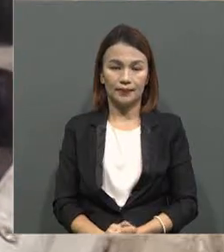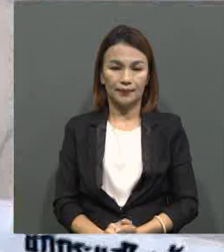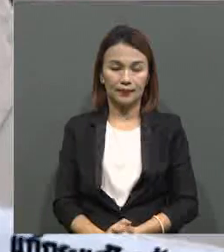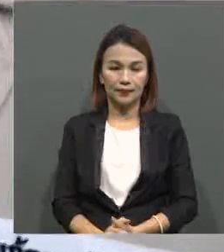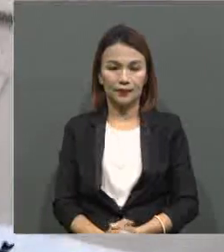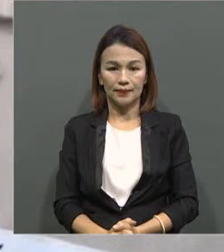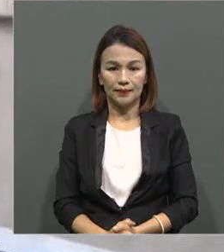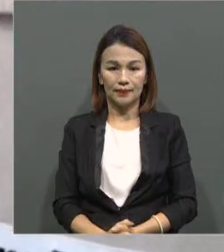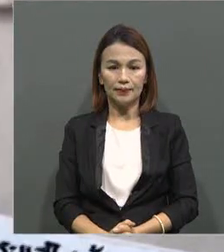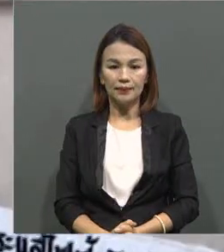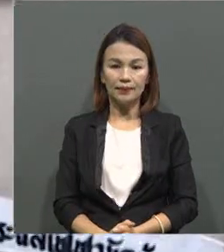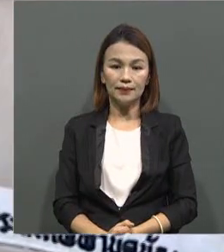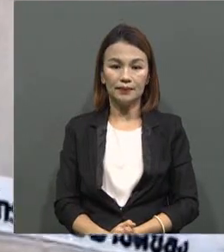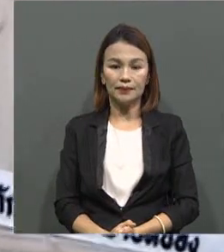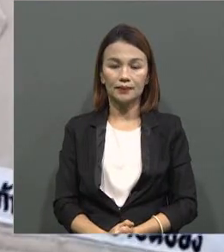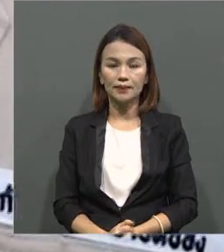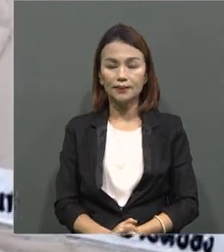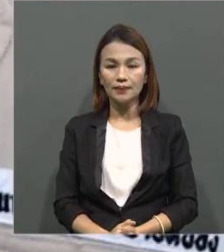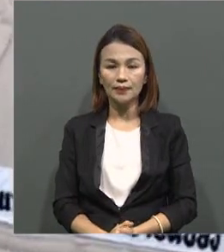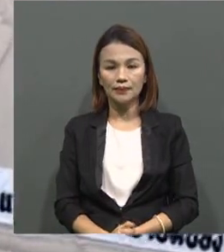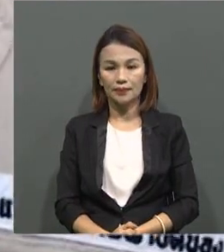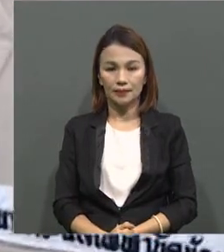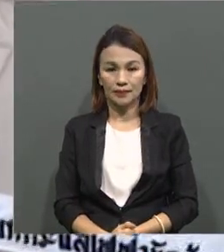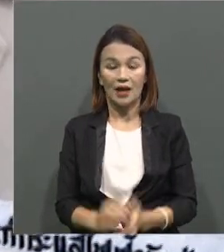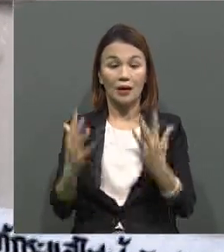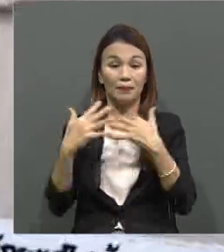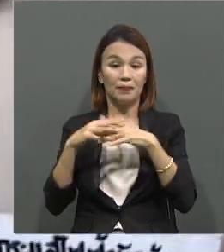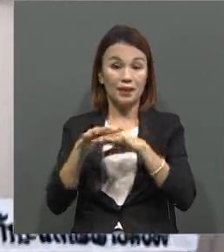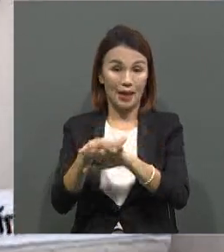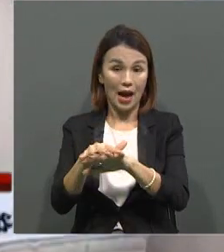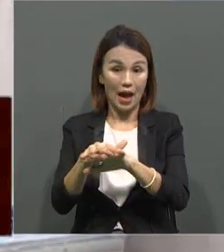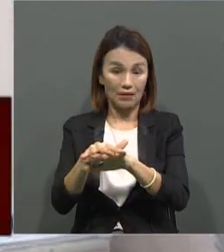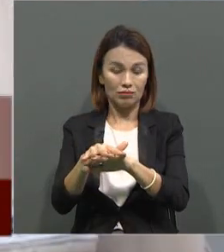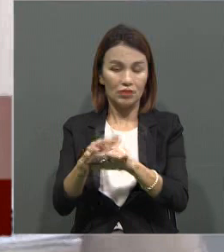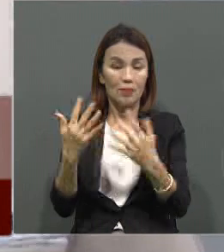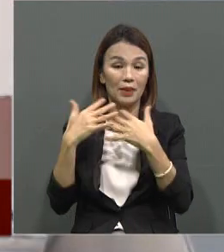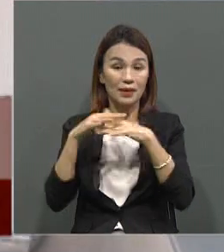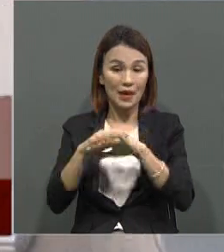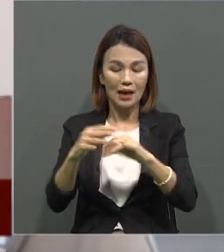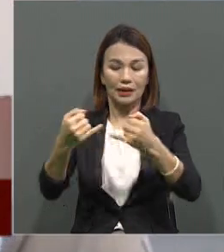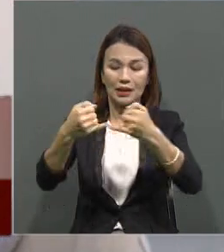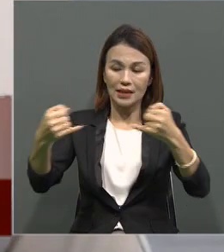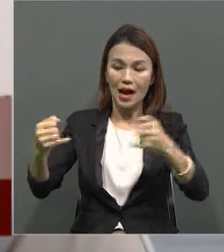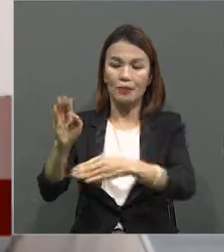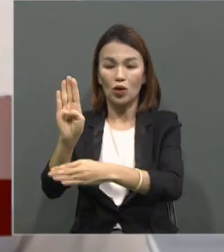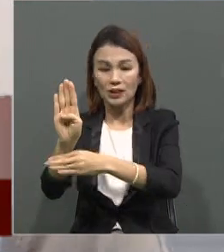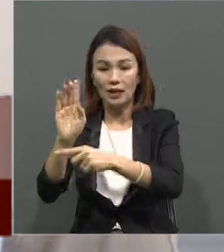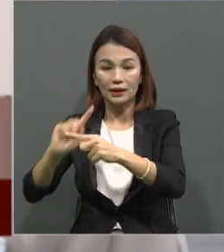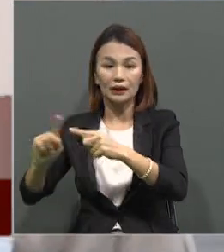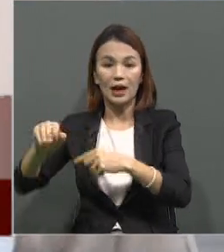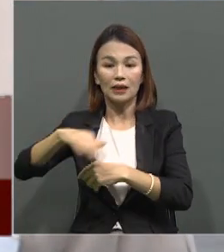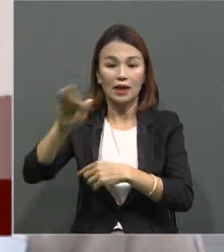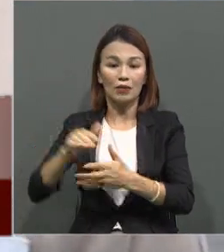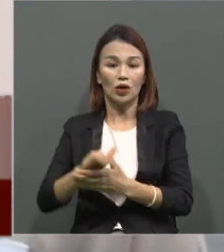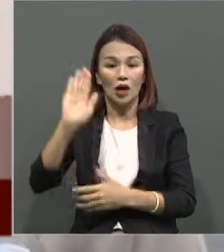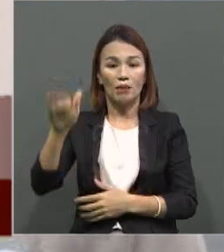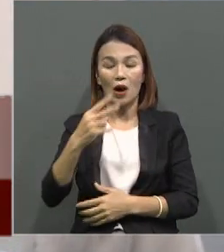ค่ะเอ่อเดี๋ยวยังไงเดี๋ยวประสานงานกับสื่อสาแล้วกันเนาะเออกเหอครับผมให้เ